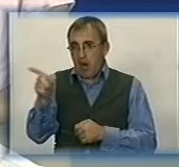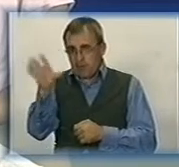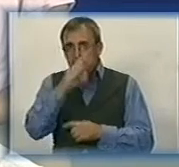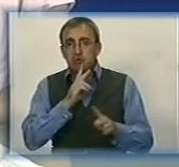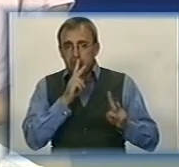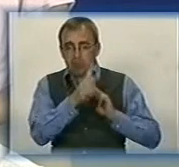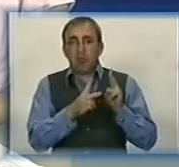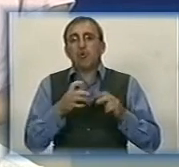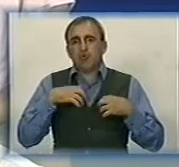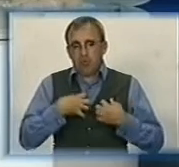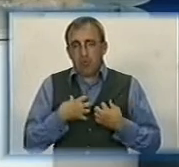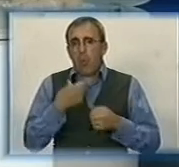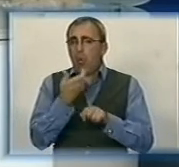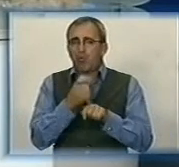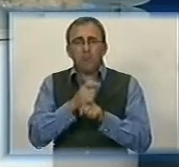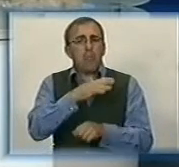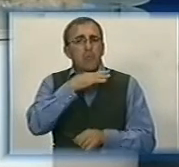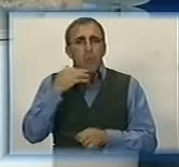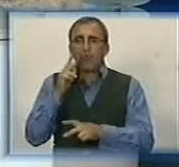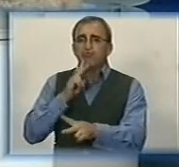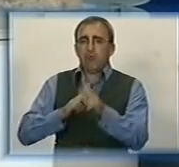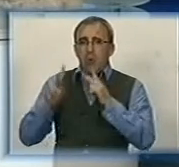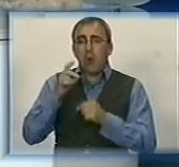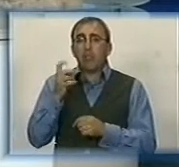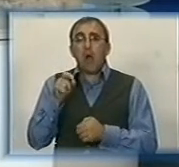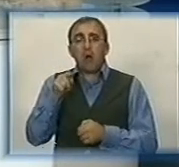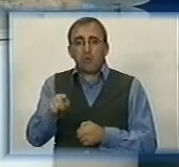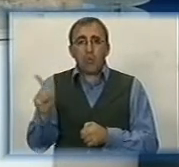Да, к сожалению, очень много жалоб как раз на то, что